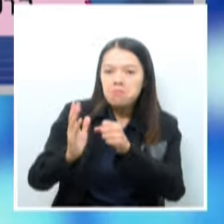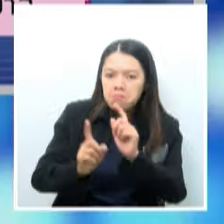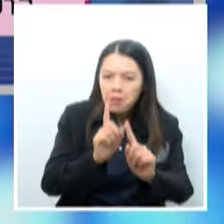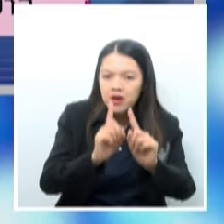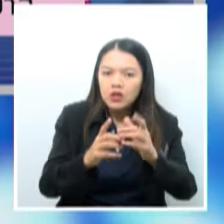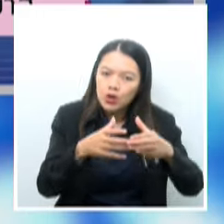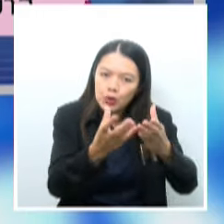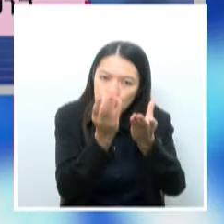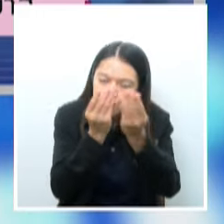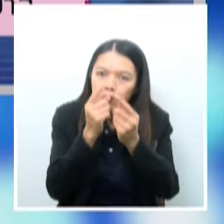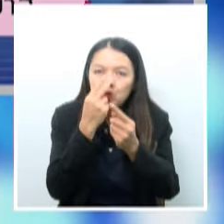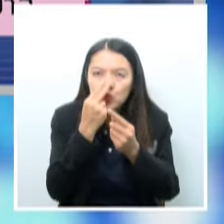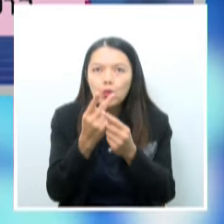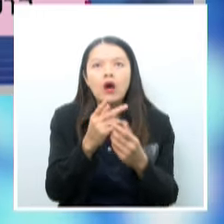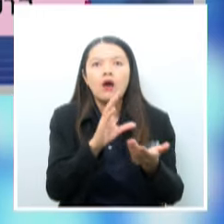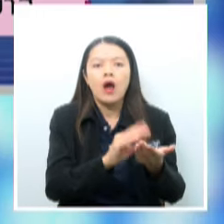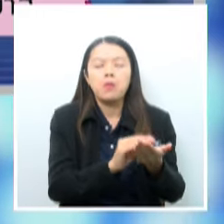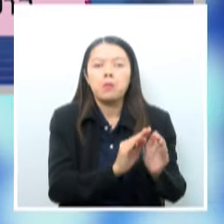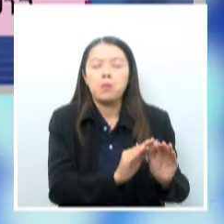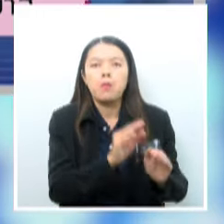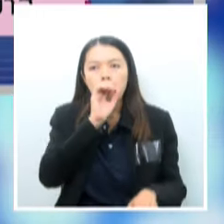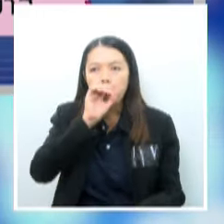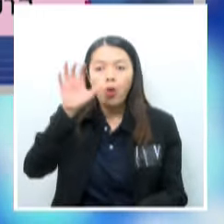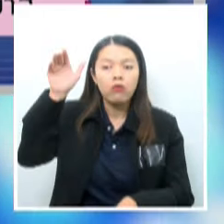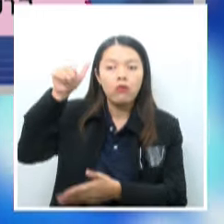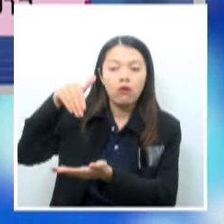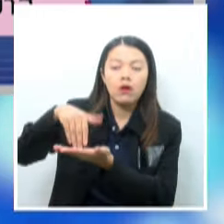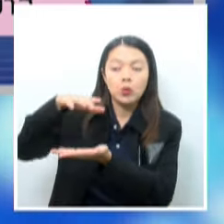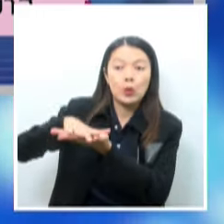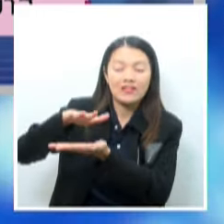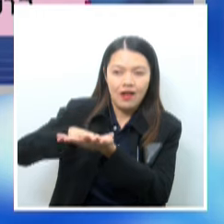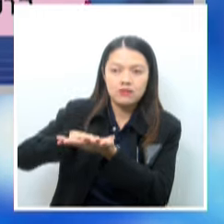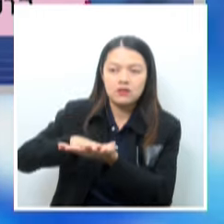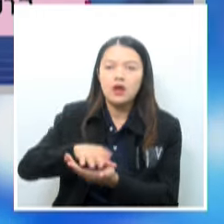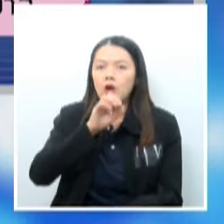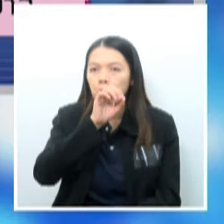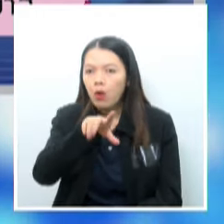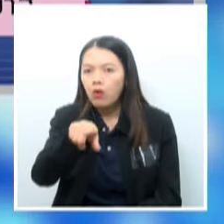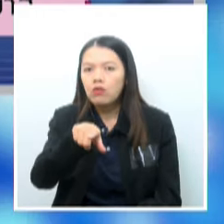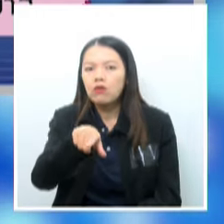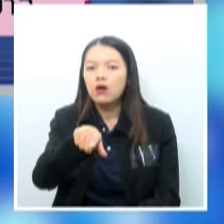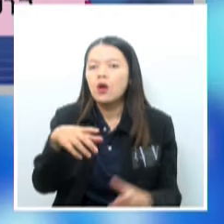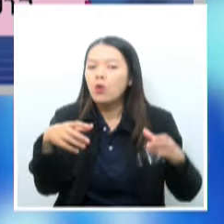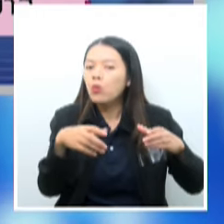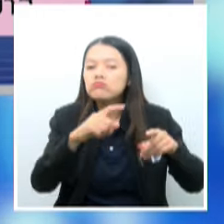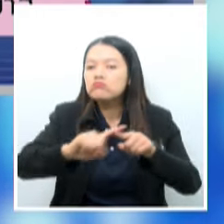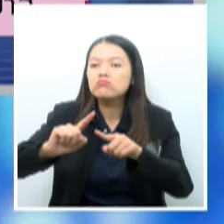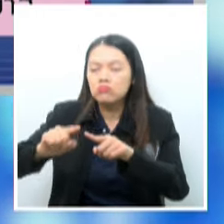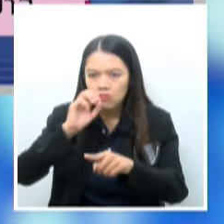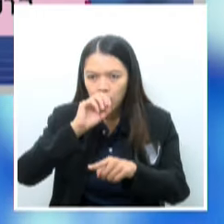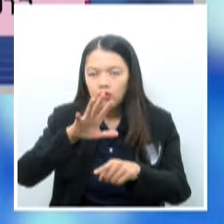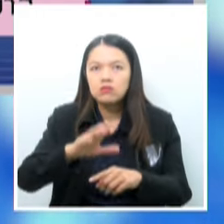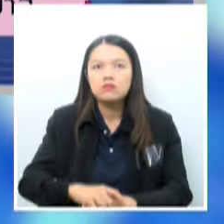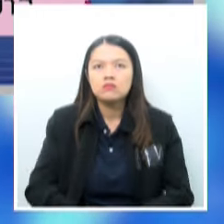ำพร้อมๆกันแล้วเราแจ้งไปที่สถานศึกษาแล้วก็แจ้งไปที่ของกลุ่มต่างๆเพราะนั้นตร